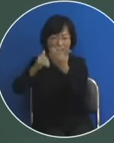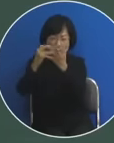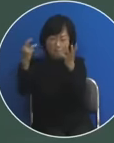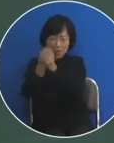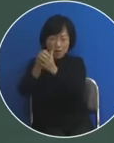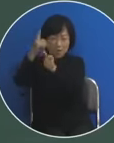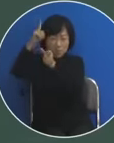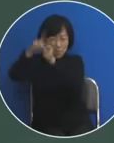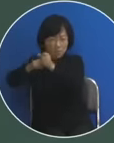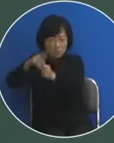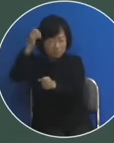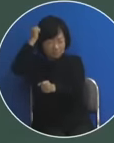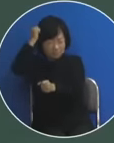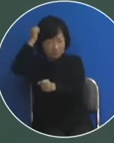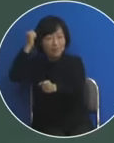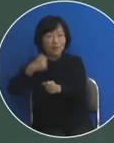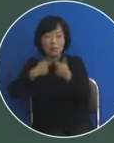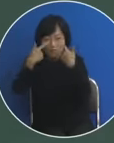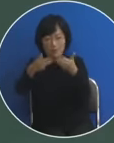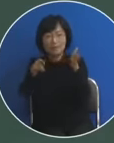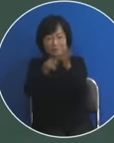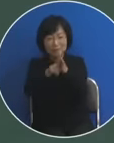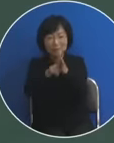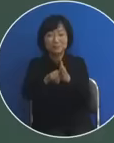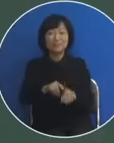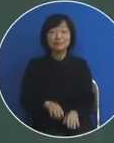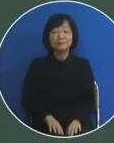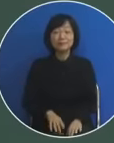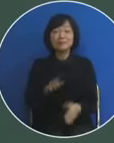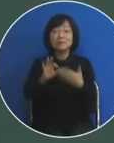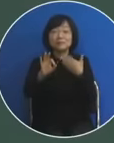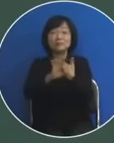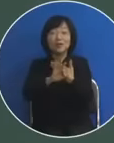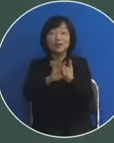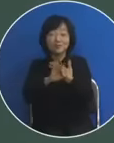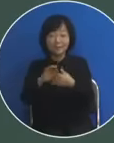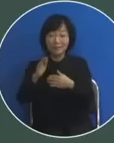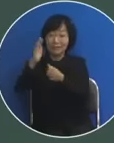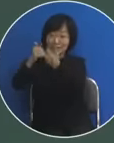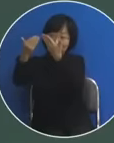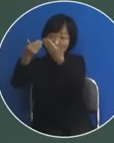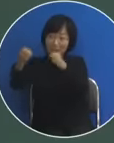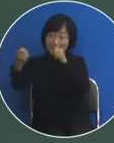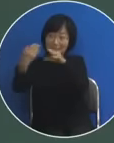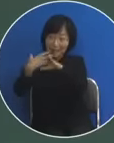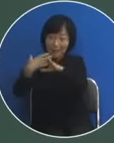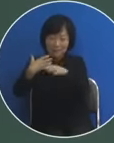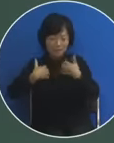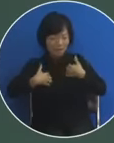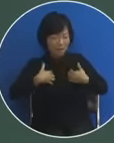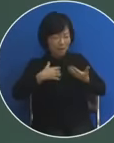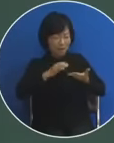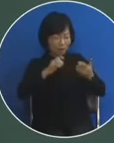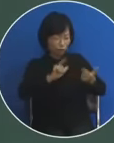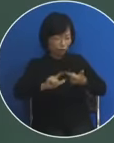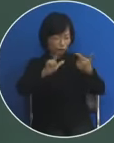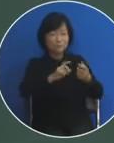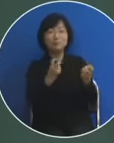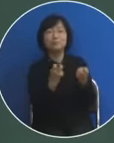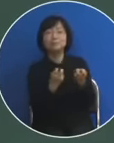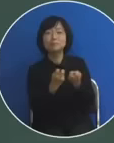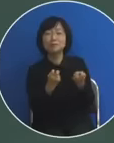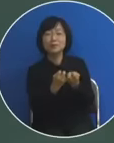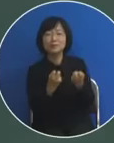And I sense that you are surely within that. 자, 그렇다면 이 응답을 어떻게 누리겠냐 하는 겁니다. If that is so, then how can we enjoy this answer? 예,